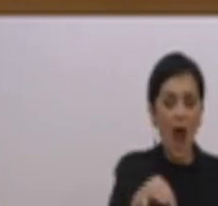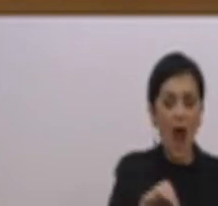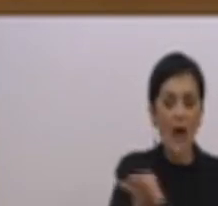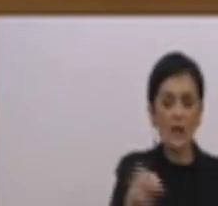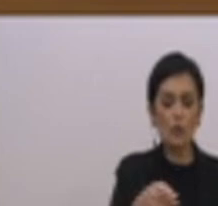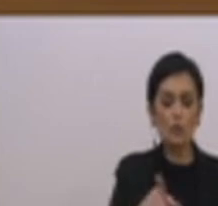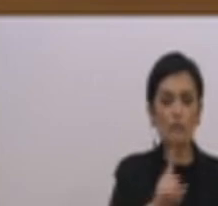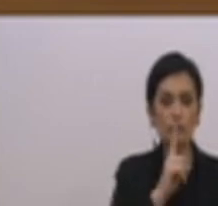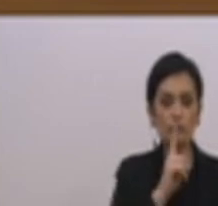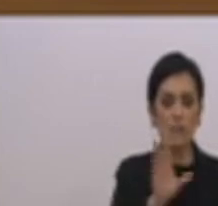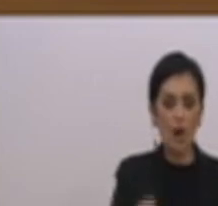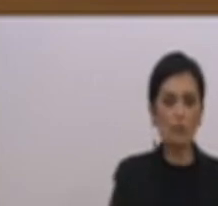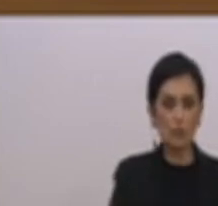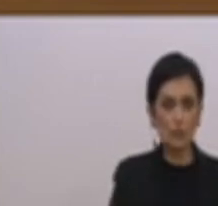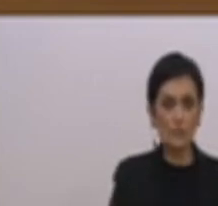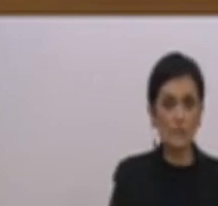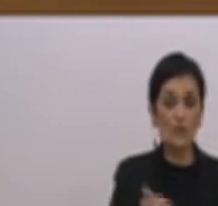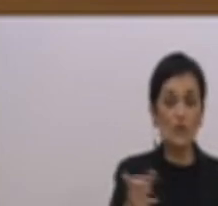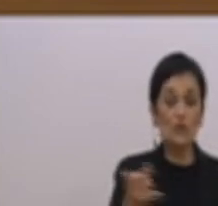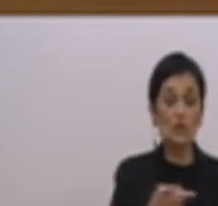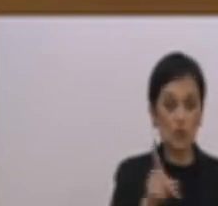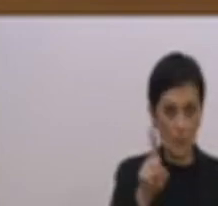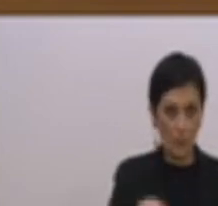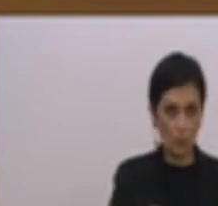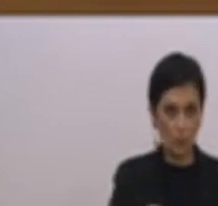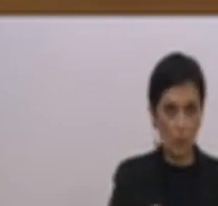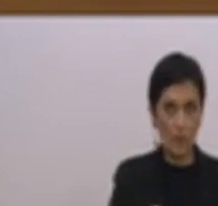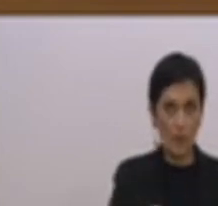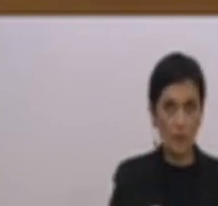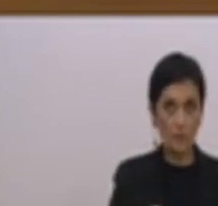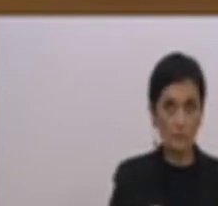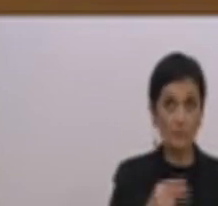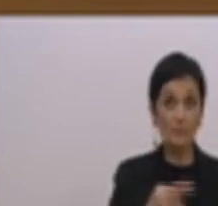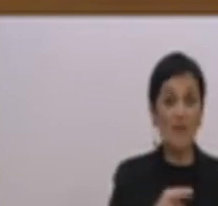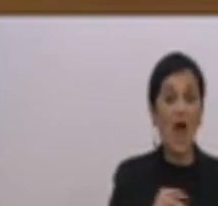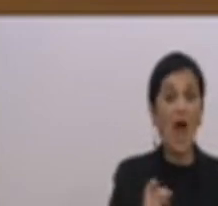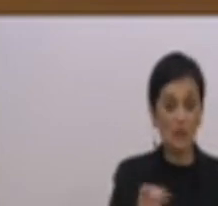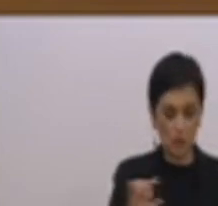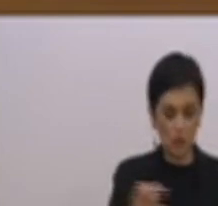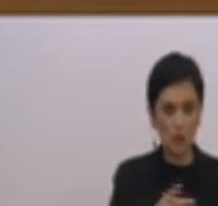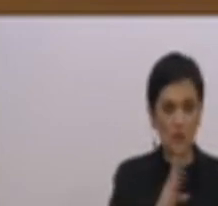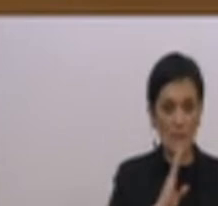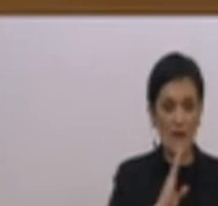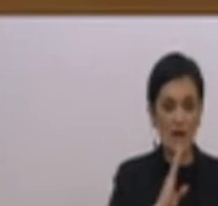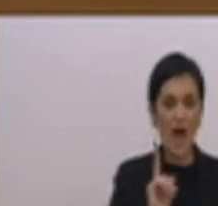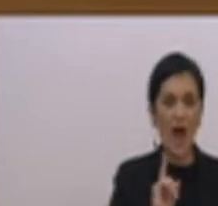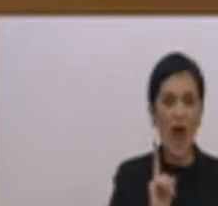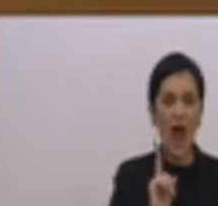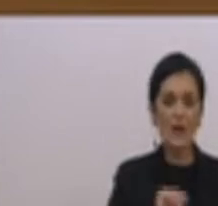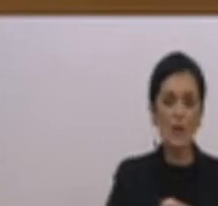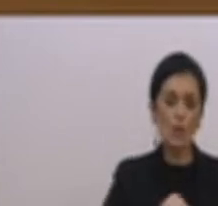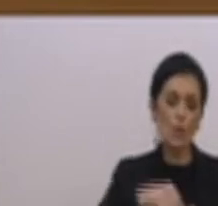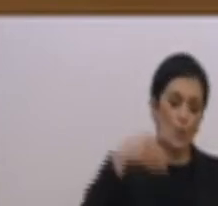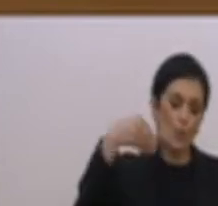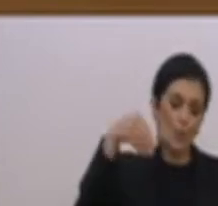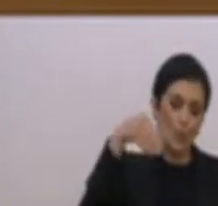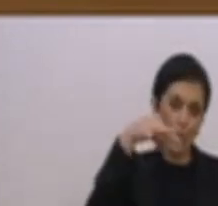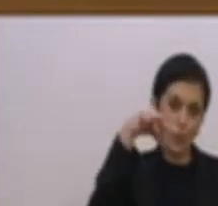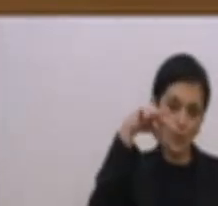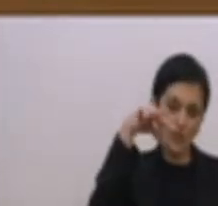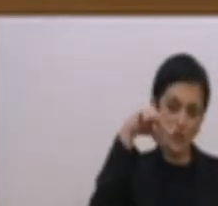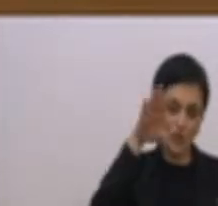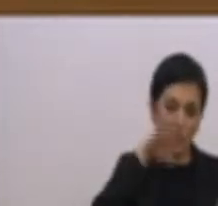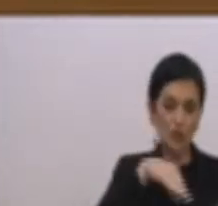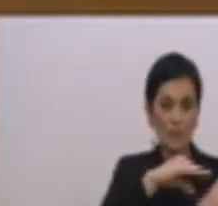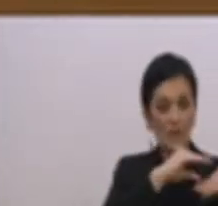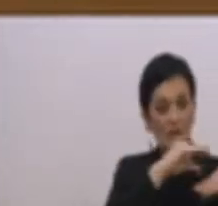გაჩუმდნენ. მათ სჭირდებათ ნდობა. აი ეს სჭირდებათ ამ ქალებს და არა ფარატინა ფურცლები, რომლებიც რჩება